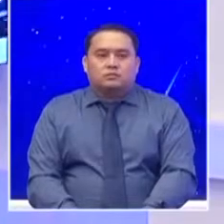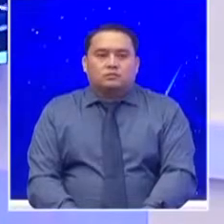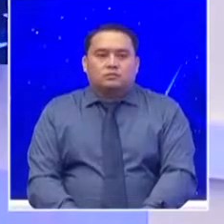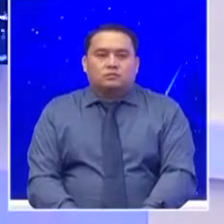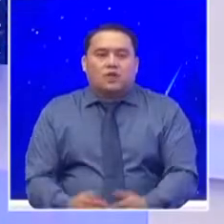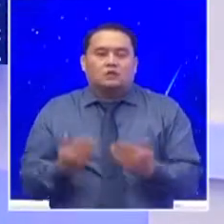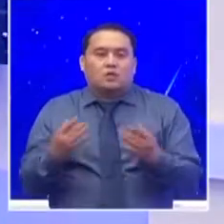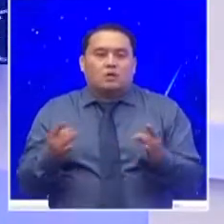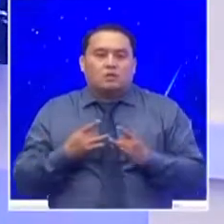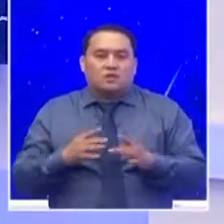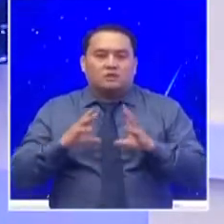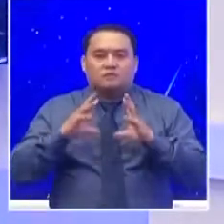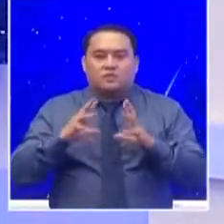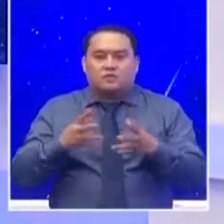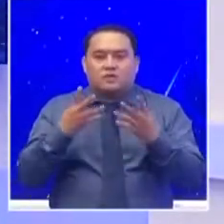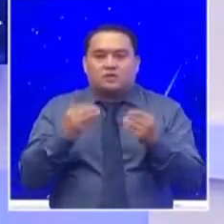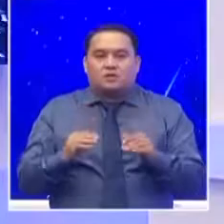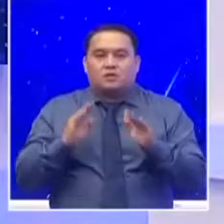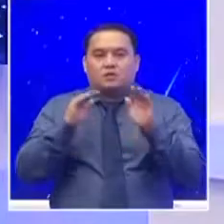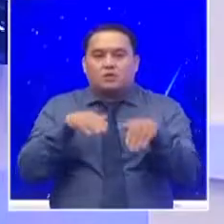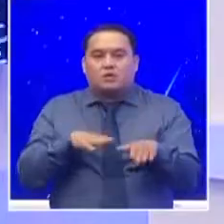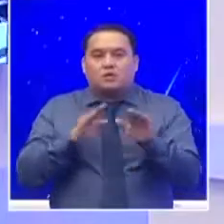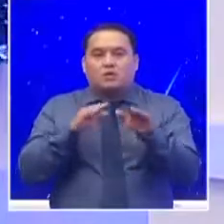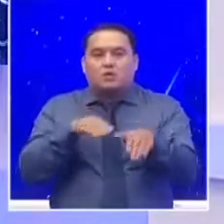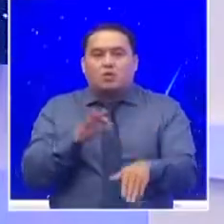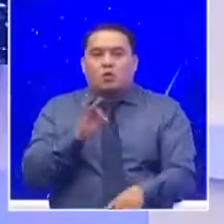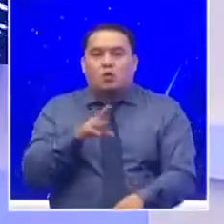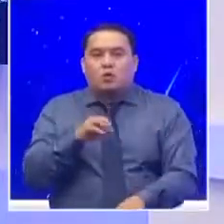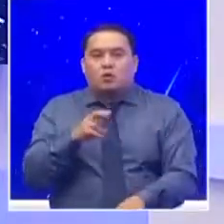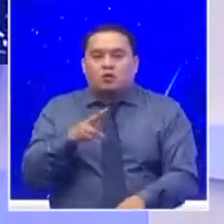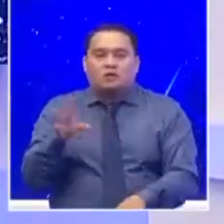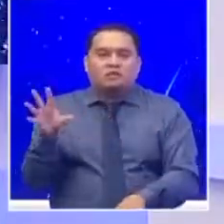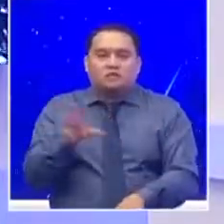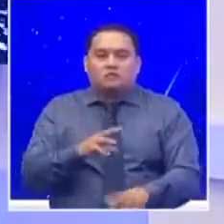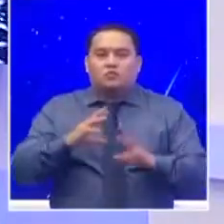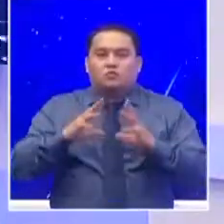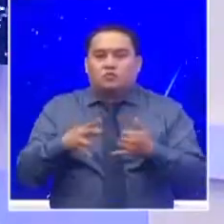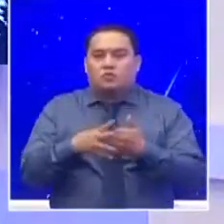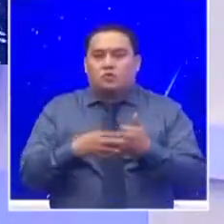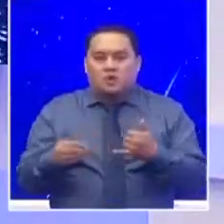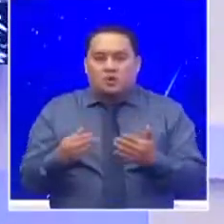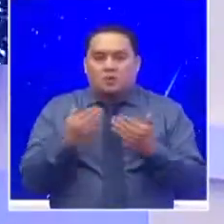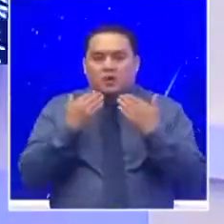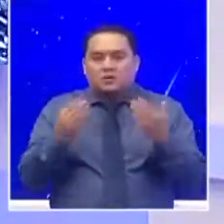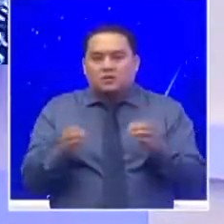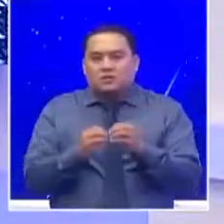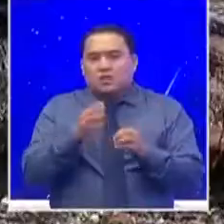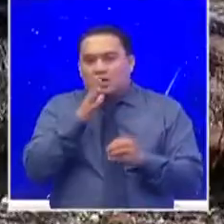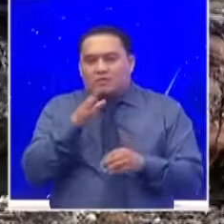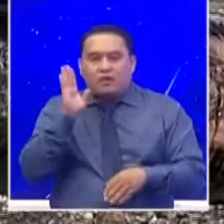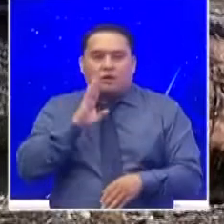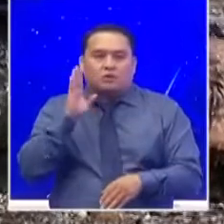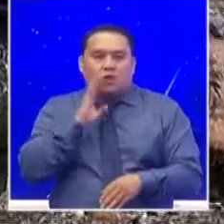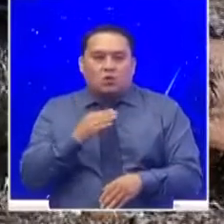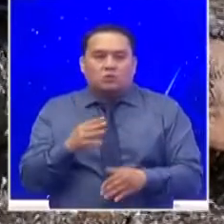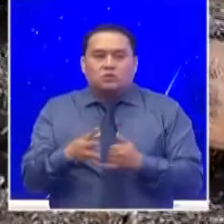Сегодня отмечается Всемирный день океанов. Они занимают 3/4 всего земного шара. Но в последние десятилетия водная